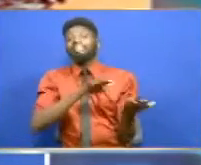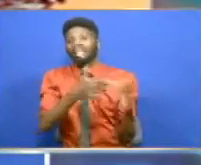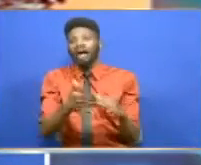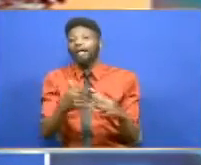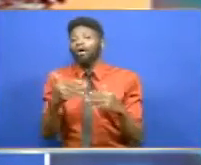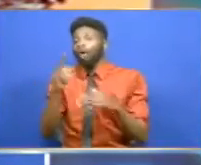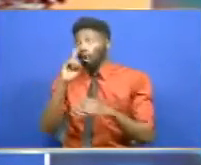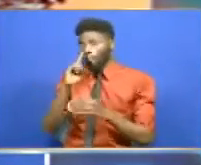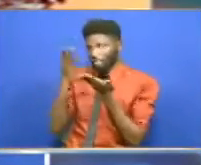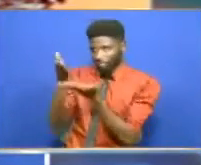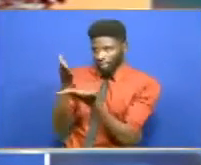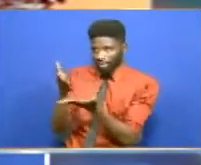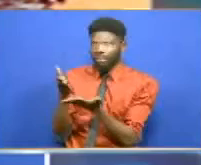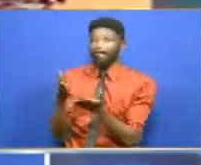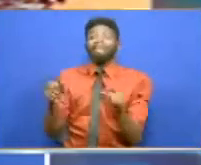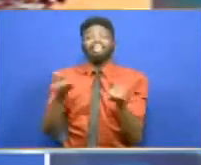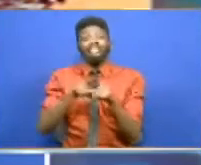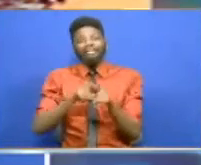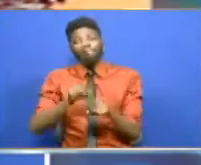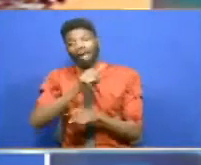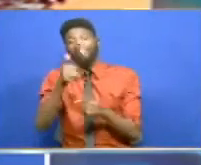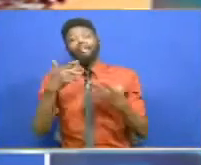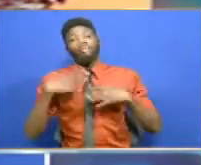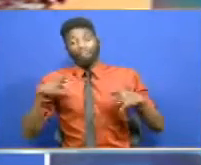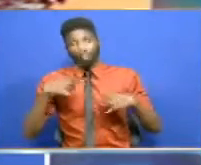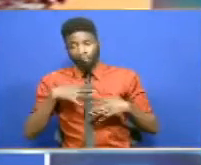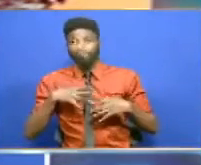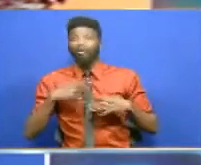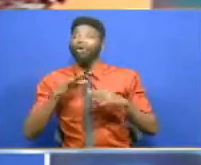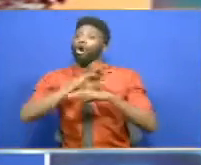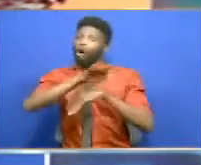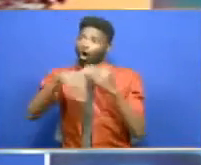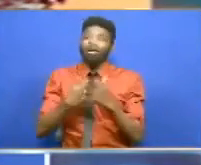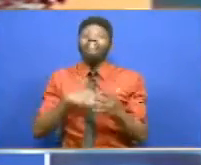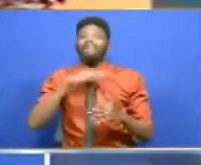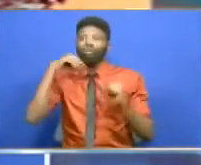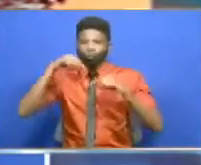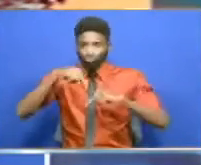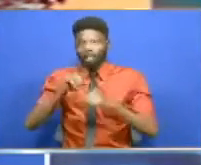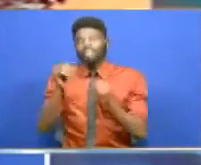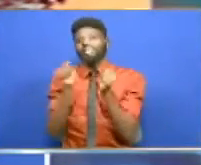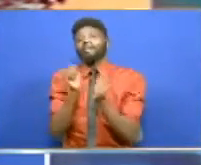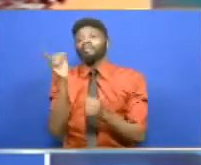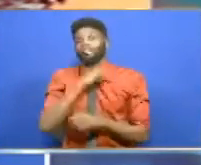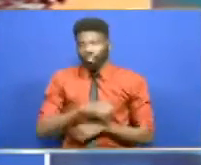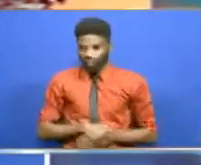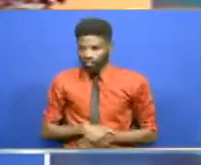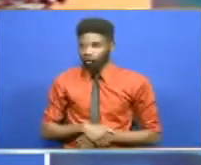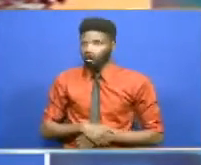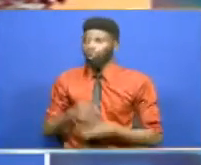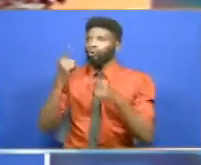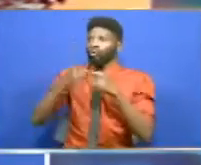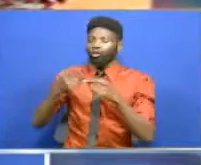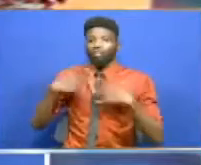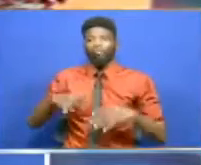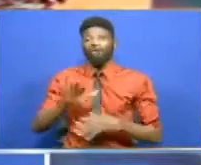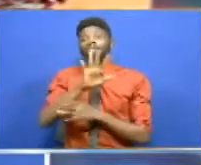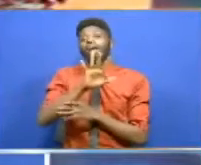katika muda wa saa 24 zilizopita na kufikisha 516. Jumla ya idadi ya vifo hii ikiwa